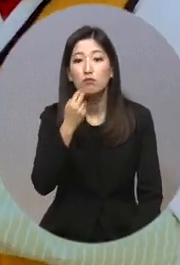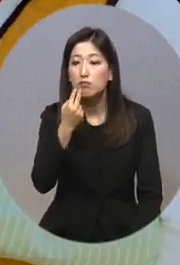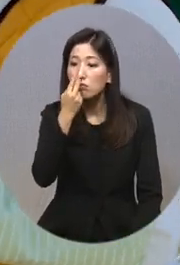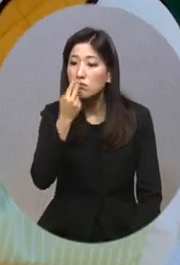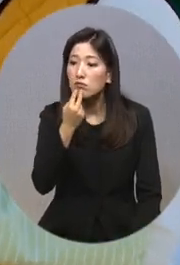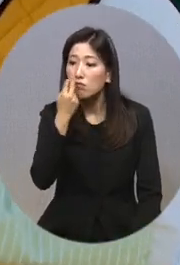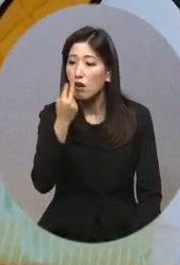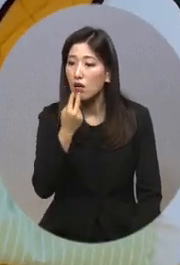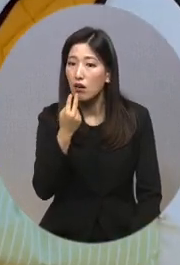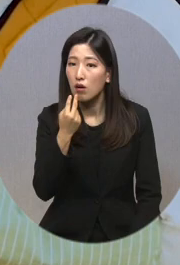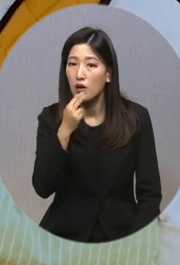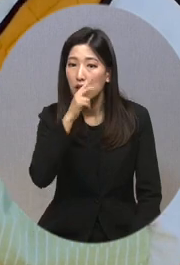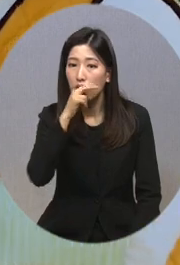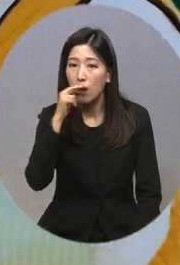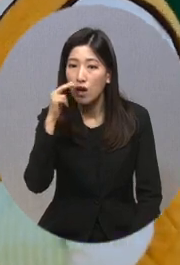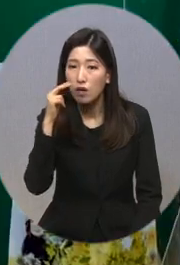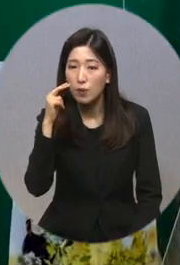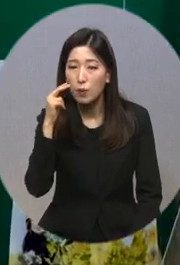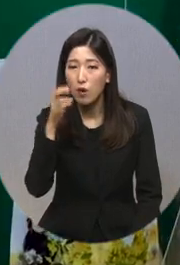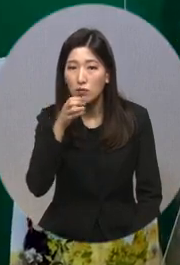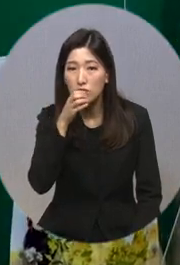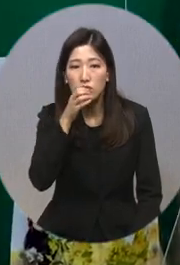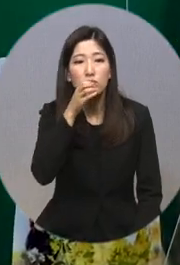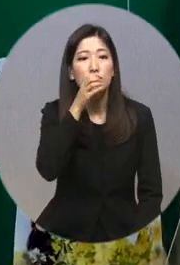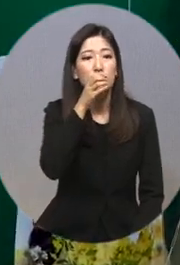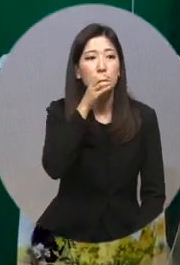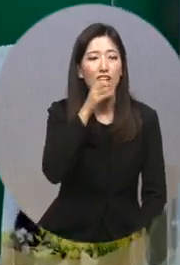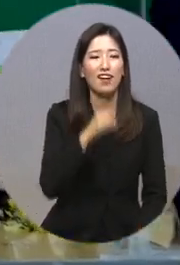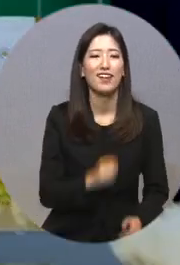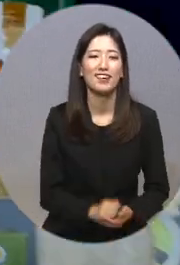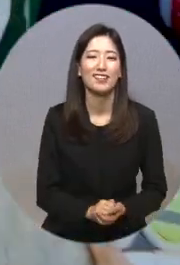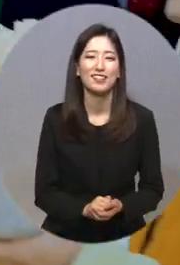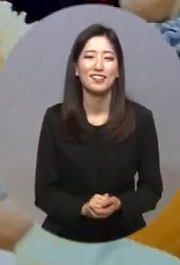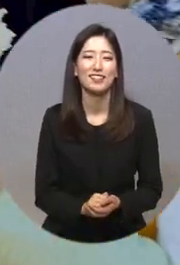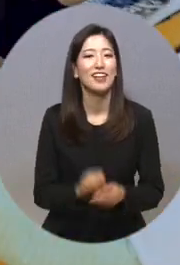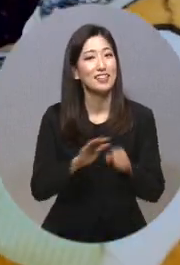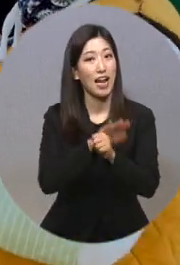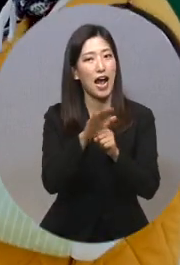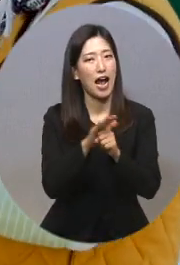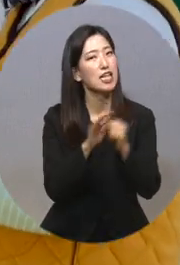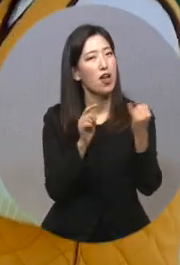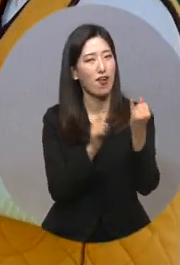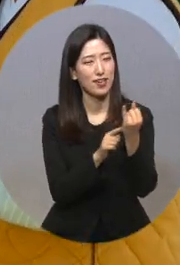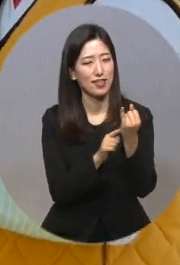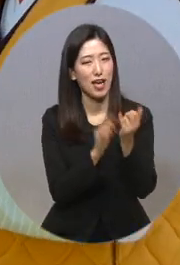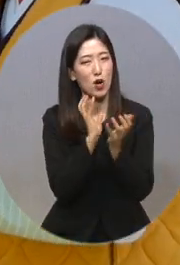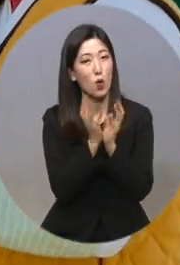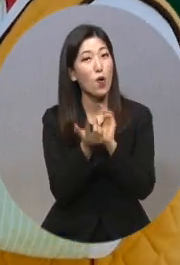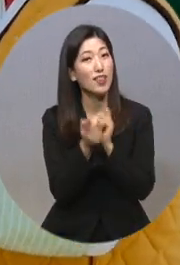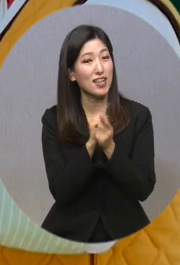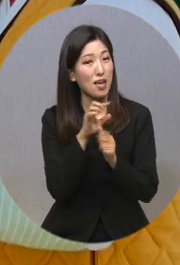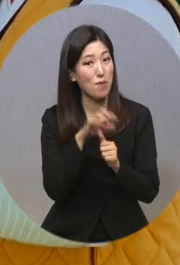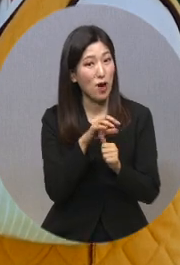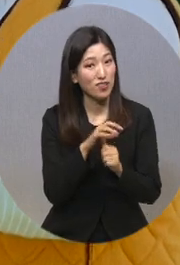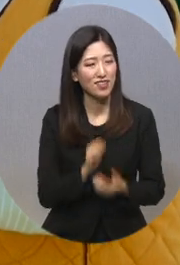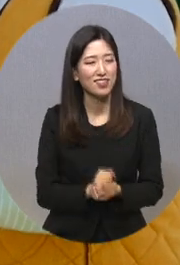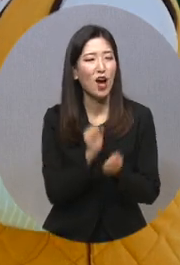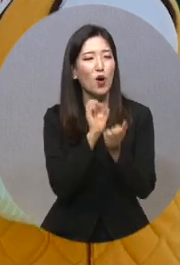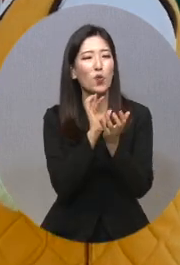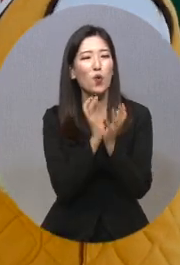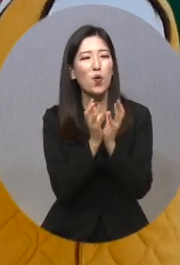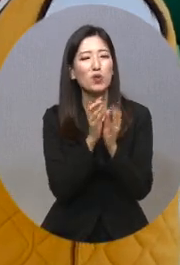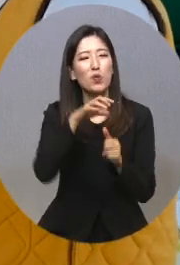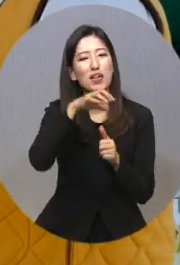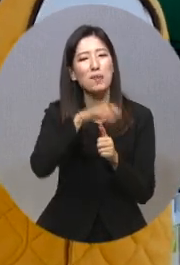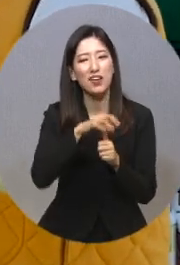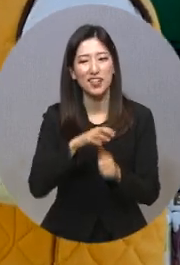야 이게 향이 있어. 네. 사랑하는 연인에게 꽃 대신 꽃을 꼭 닮은 이게 뭐라고요? 꽃송이 버섯입니다.